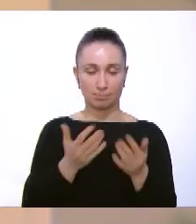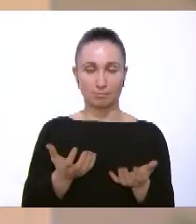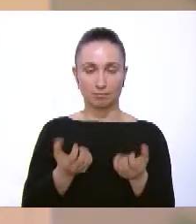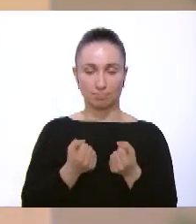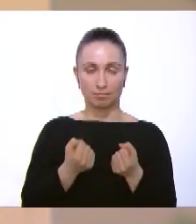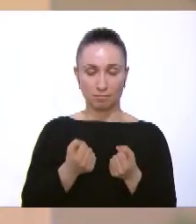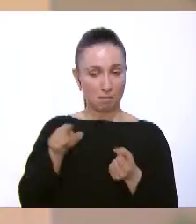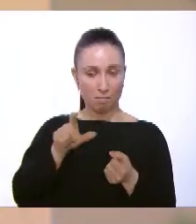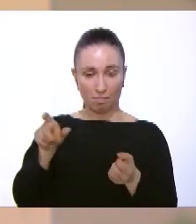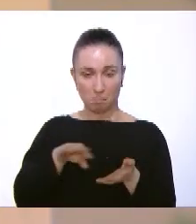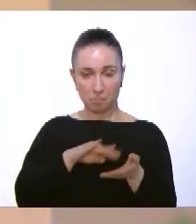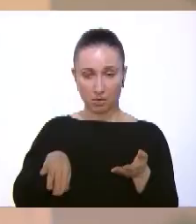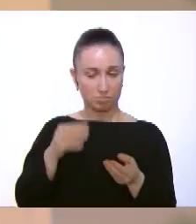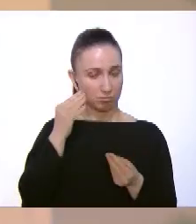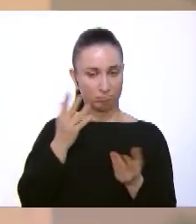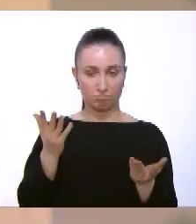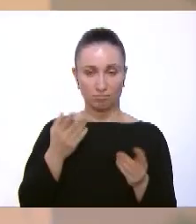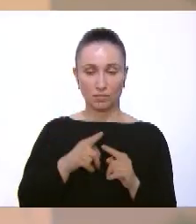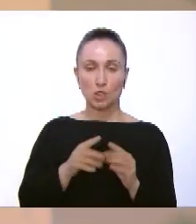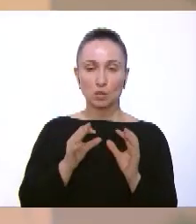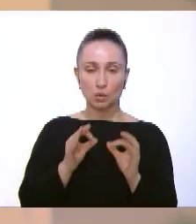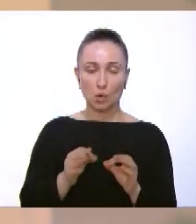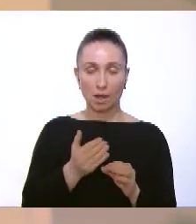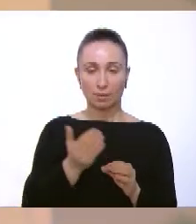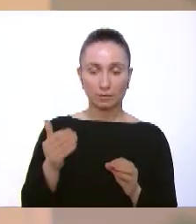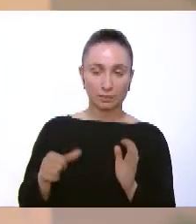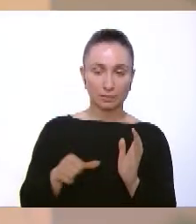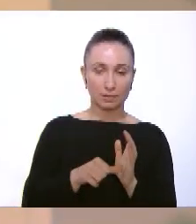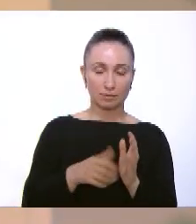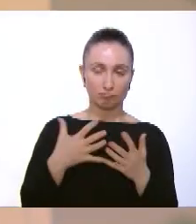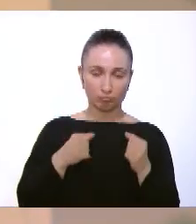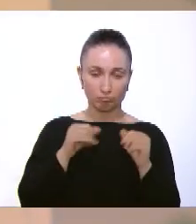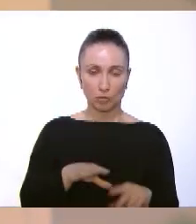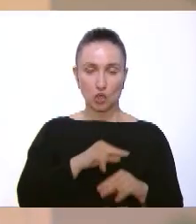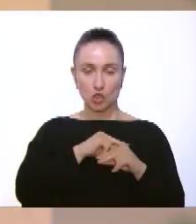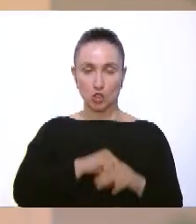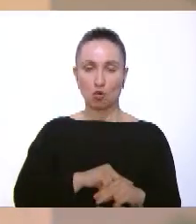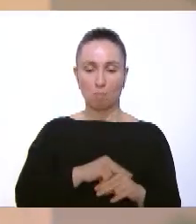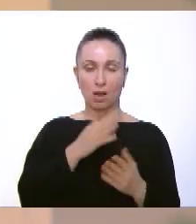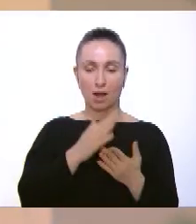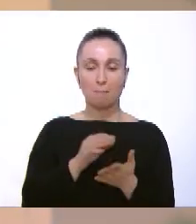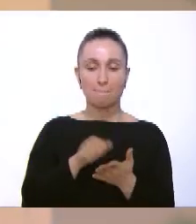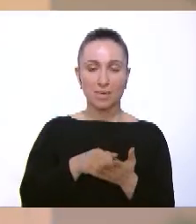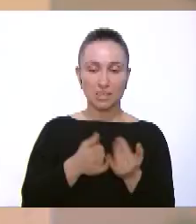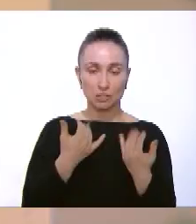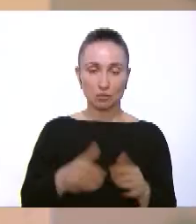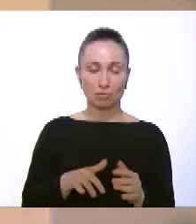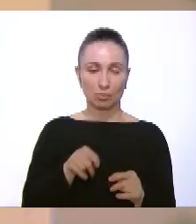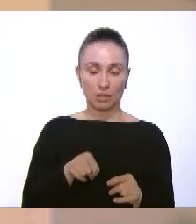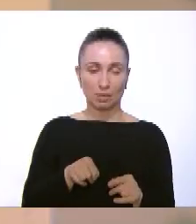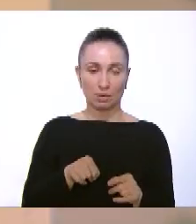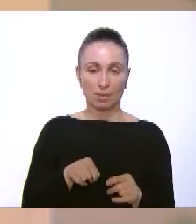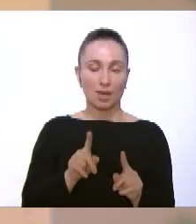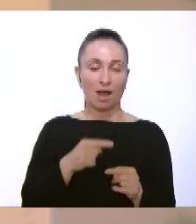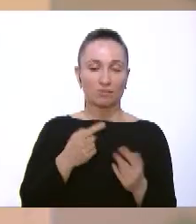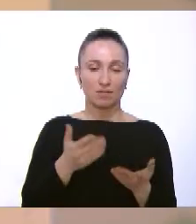გარეშე წარმოუდგენელი იქნებოდა. ვინაიდან სწორედ მათი ეს თავშეწირული შრომა არის მიზეზი, საბაბი თუ